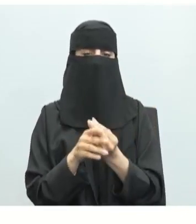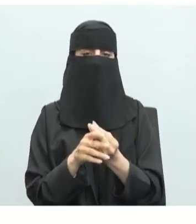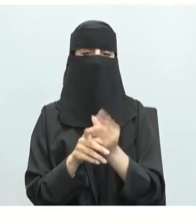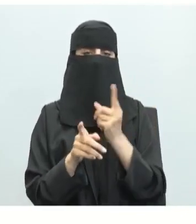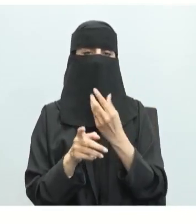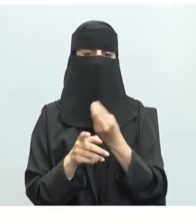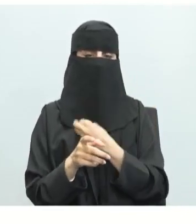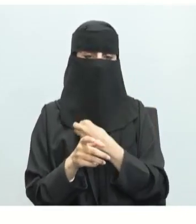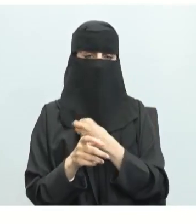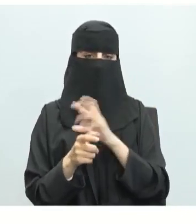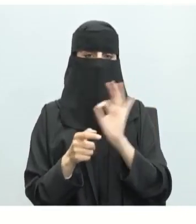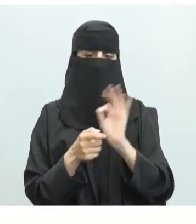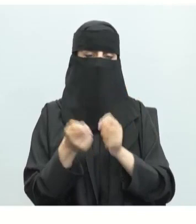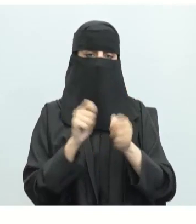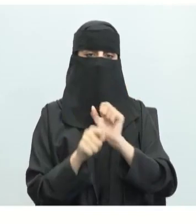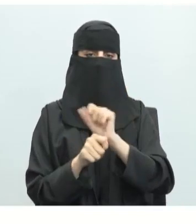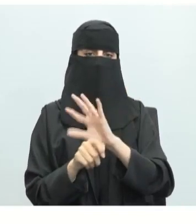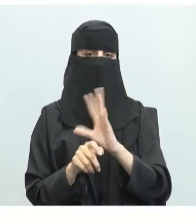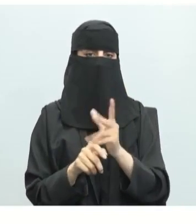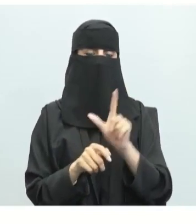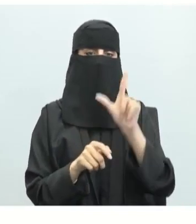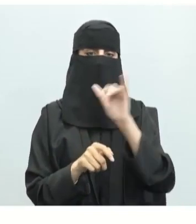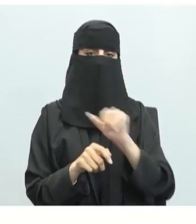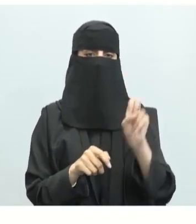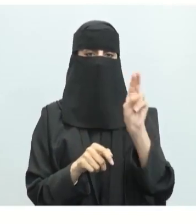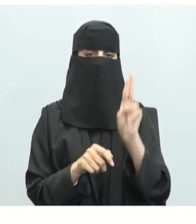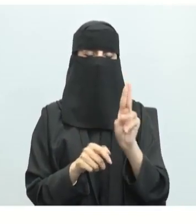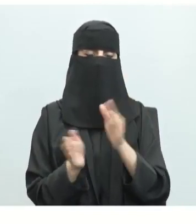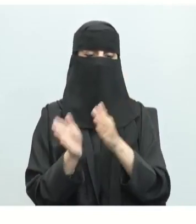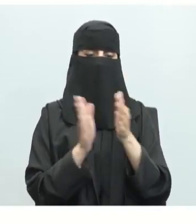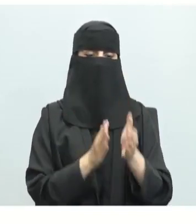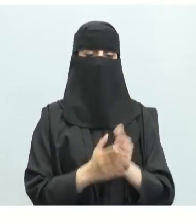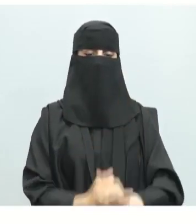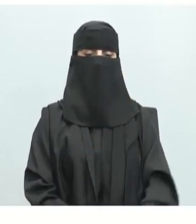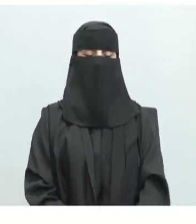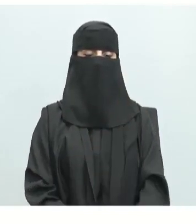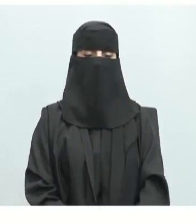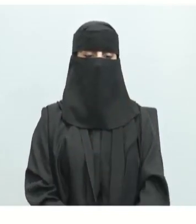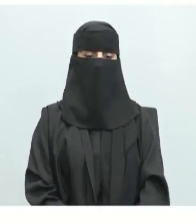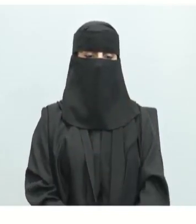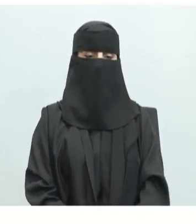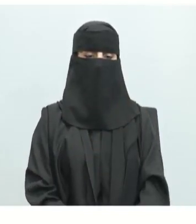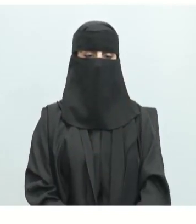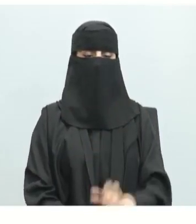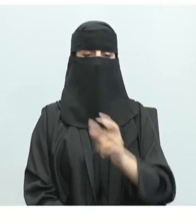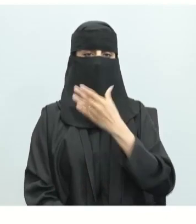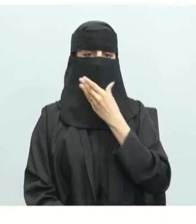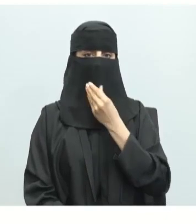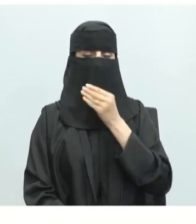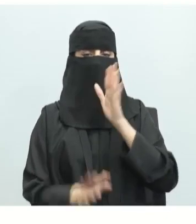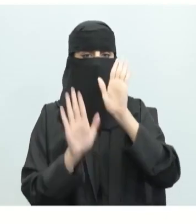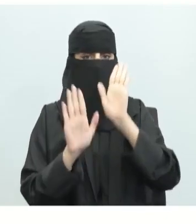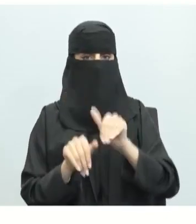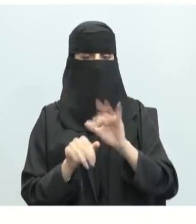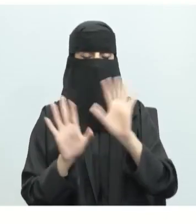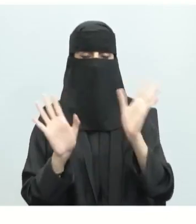ومن أدواته ليت. إذا الترجي أنا أرغب به ويتوقع حدوثه.